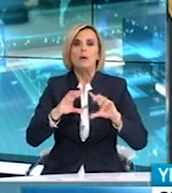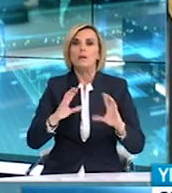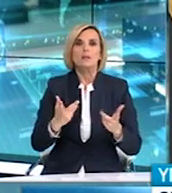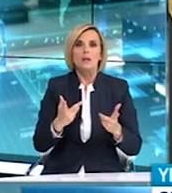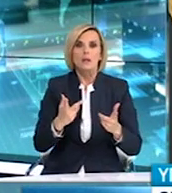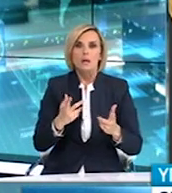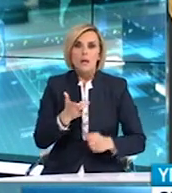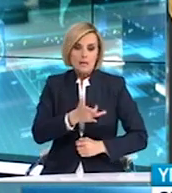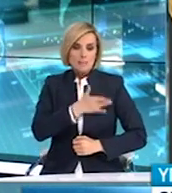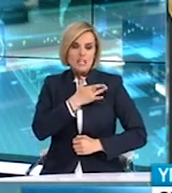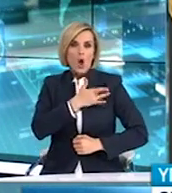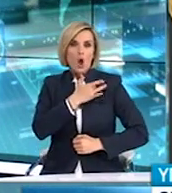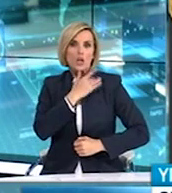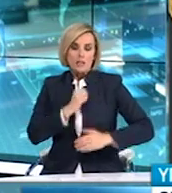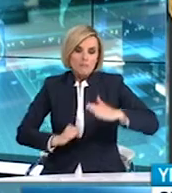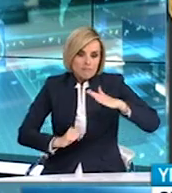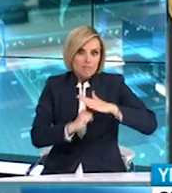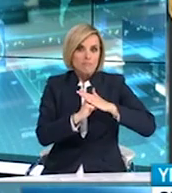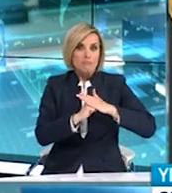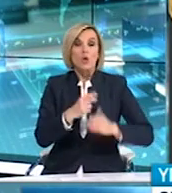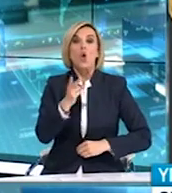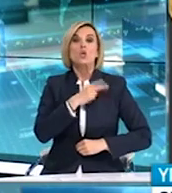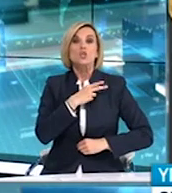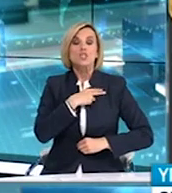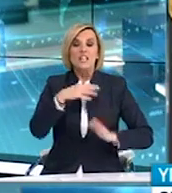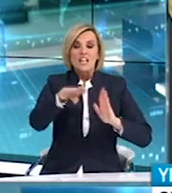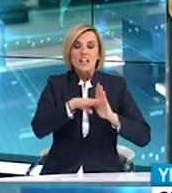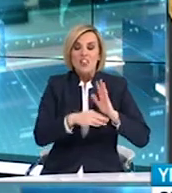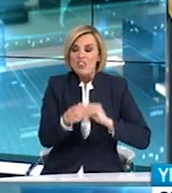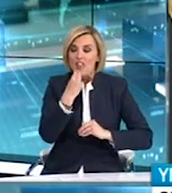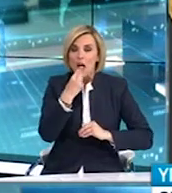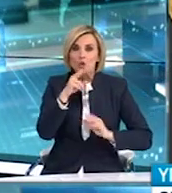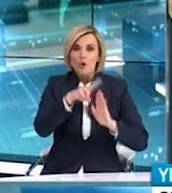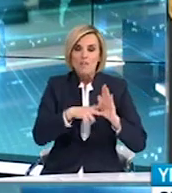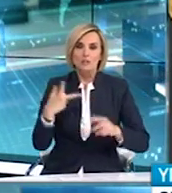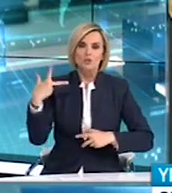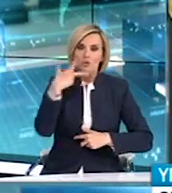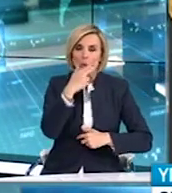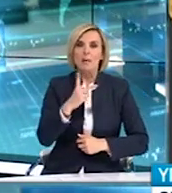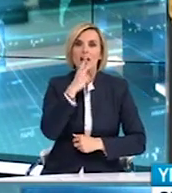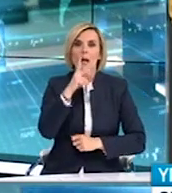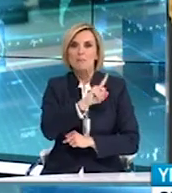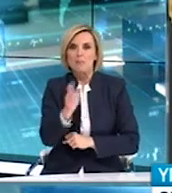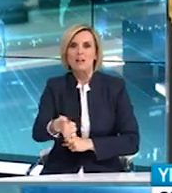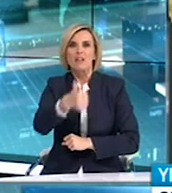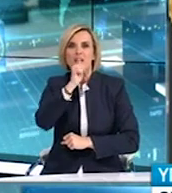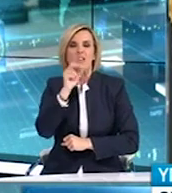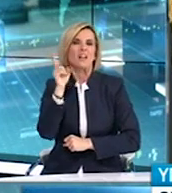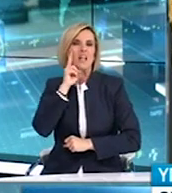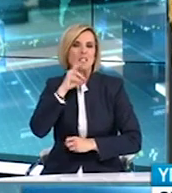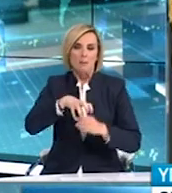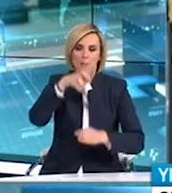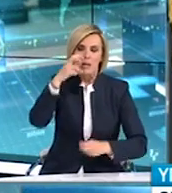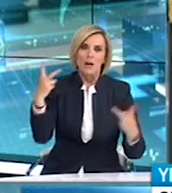να φροντίσουμε για μια ισορροπημένη διατροφή, αποφυγή κατανάλωσης αλκοόλ και καπνίσματος, ιδιαίτερα τώρα που σε